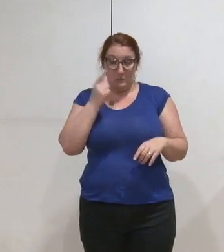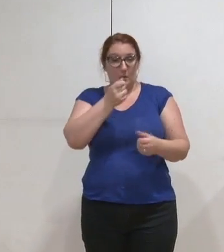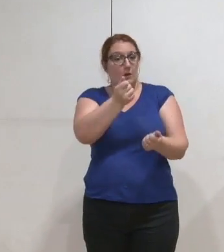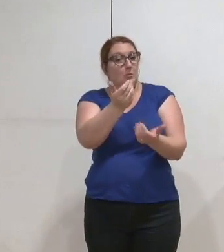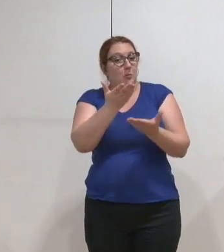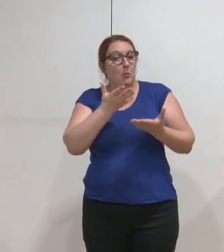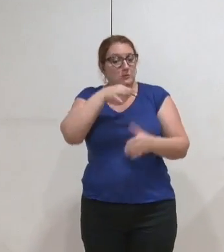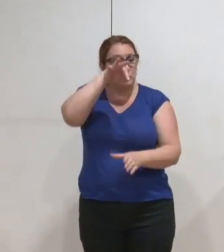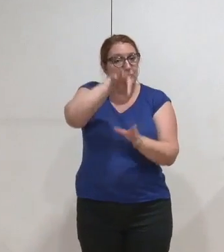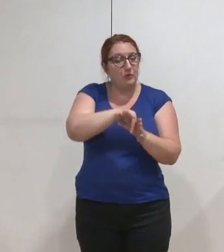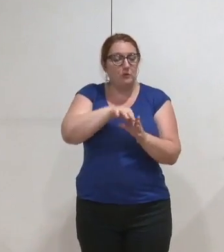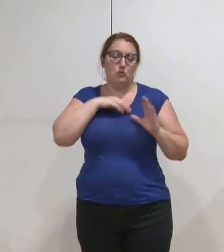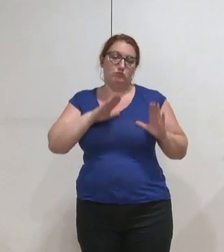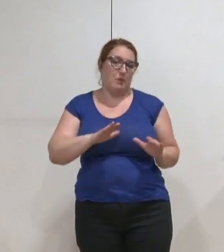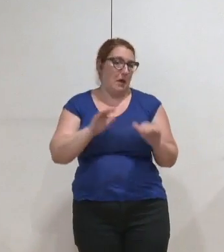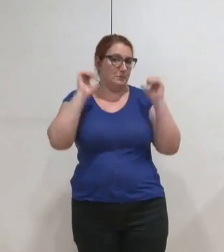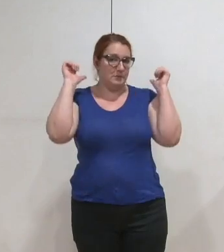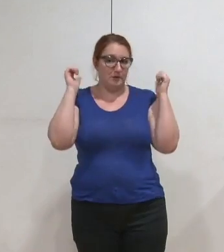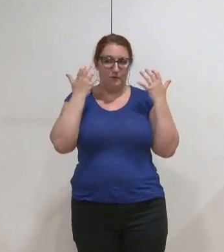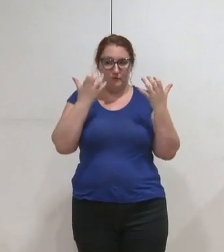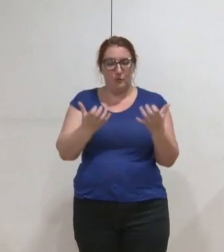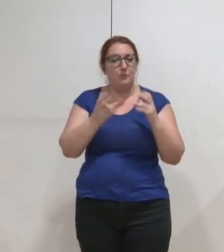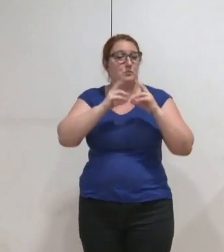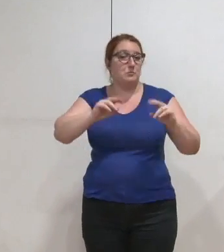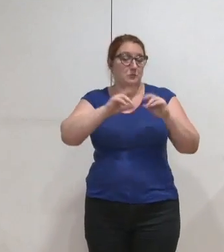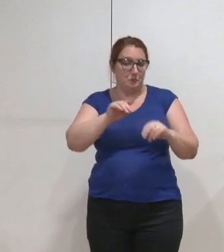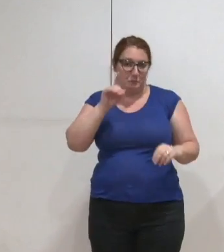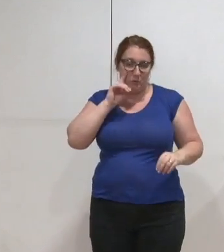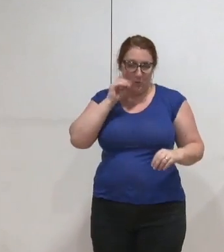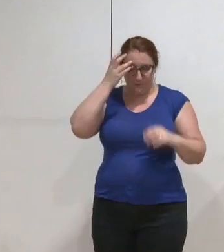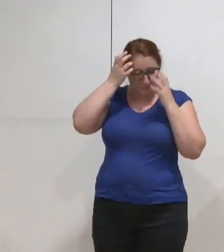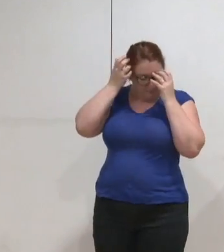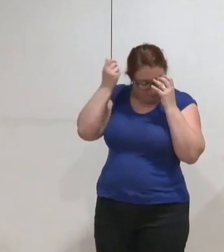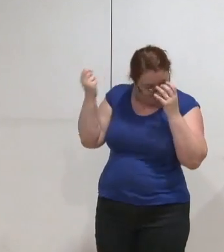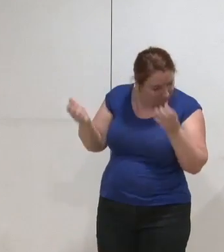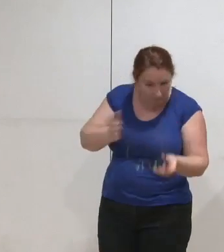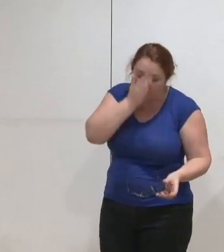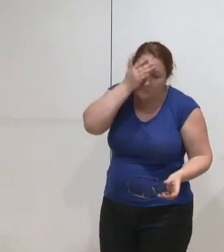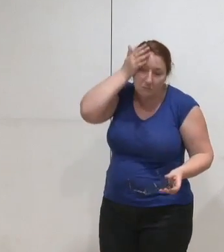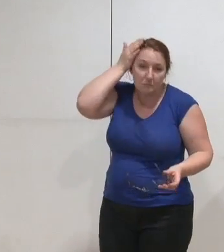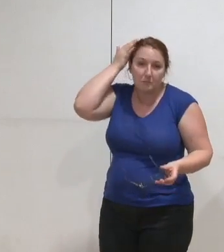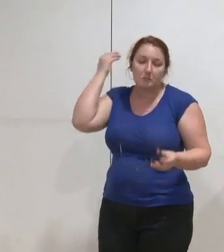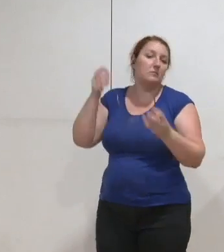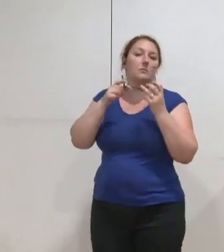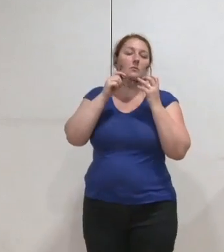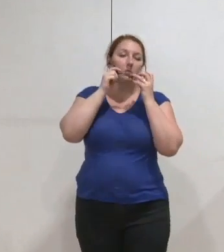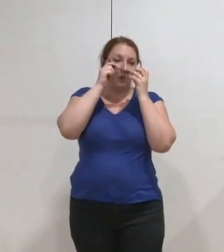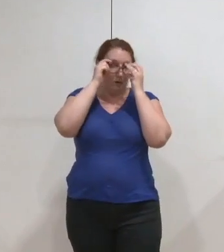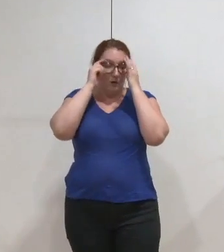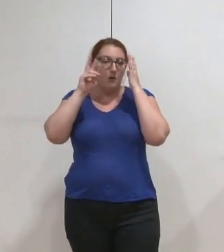proposition de vote Monsieur le Maire et et nous souhaitons en expliciter les motifs alors comme vous nous nous partageons un certain nombre de points de